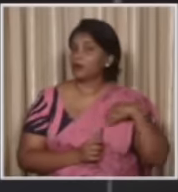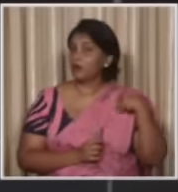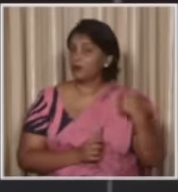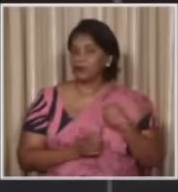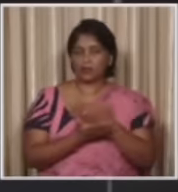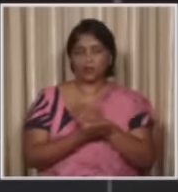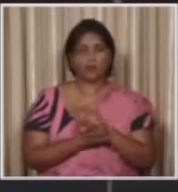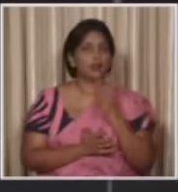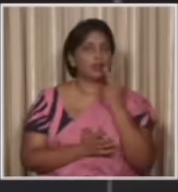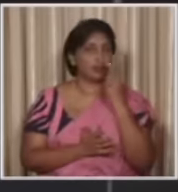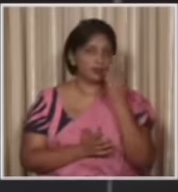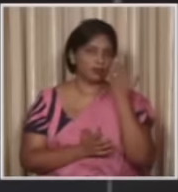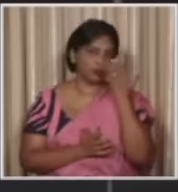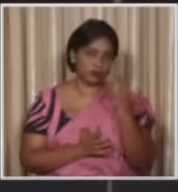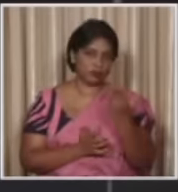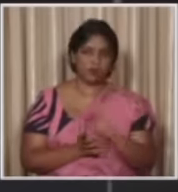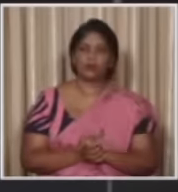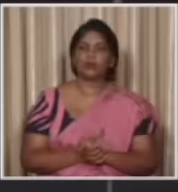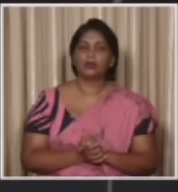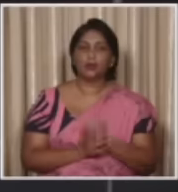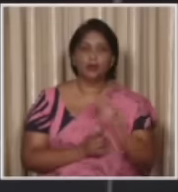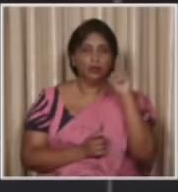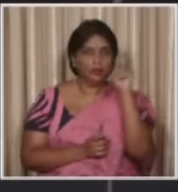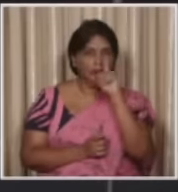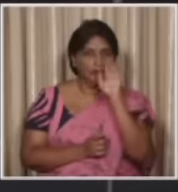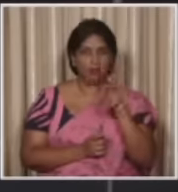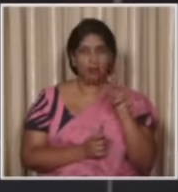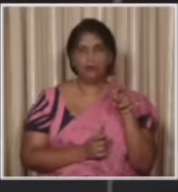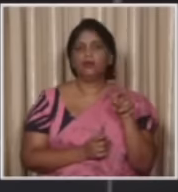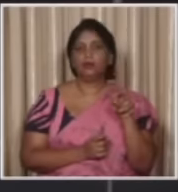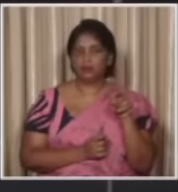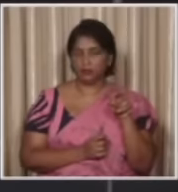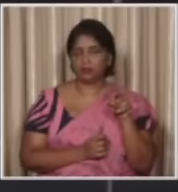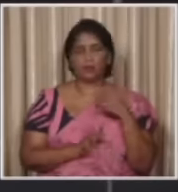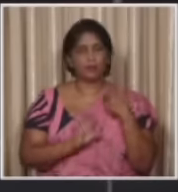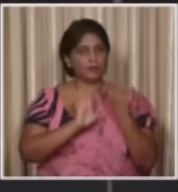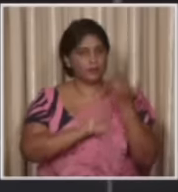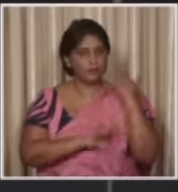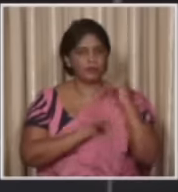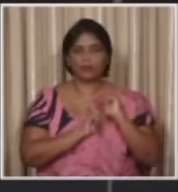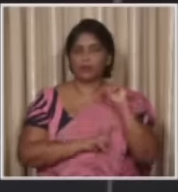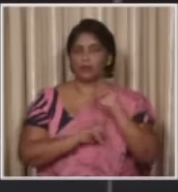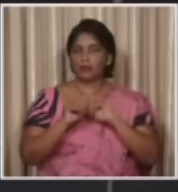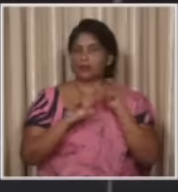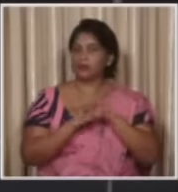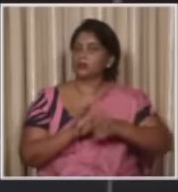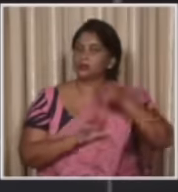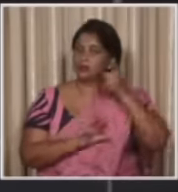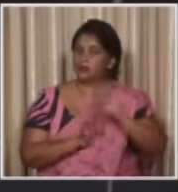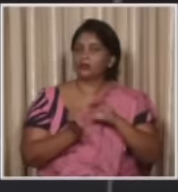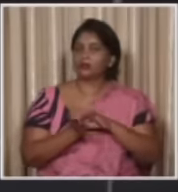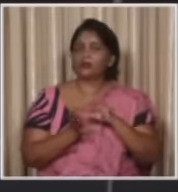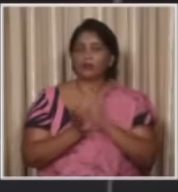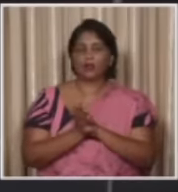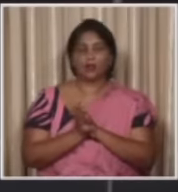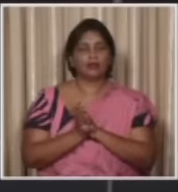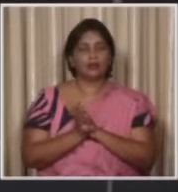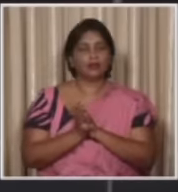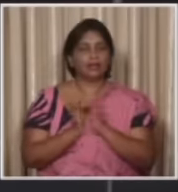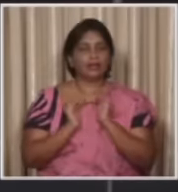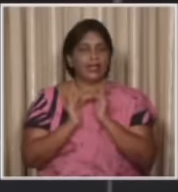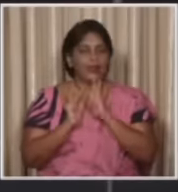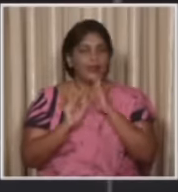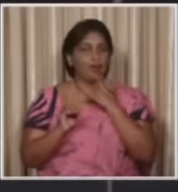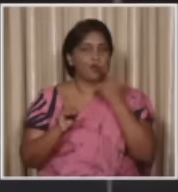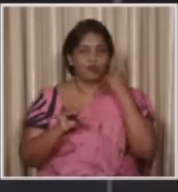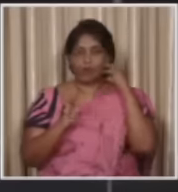kotas dekak mama dakina palaweni kotas tamai Pasugeda me parliament with some other online panate,